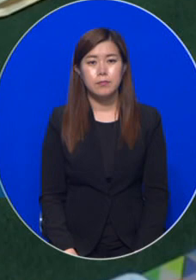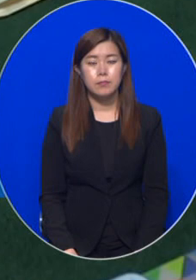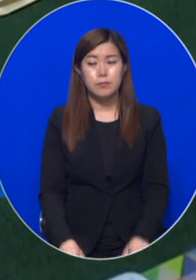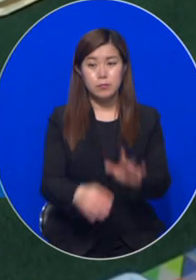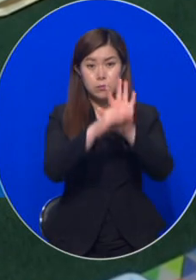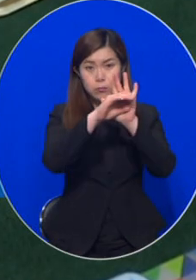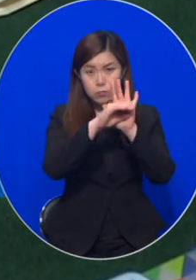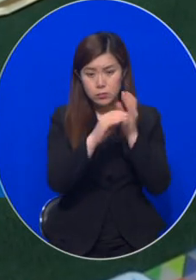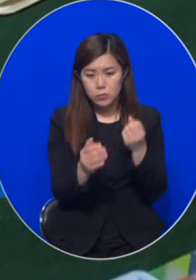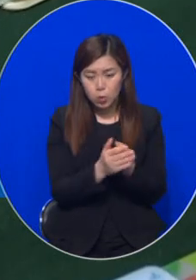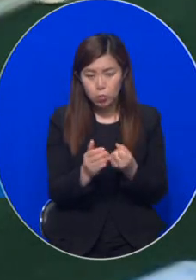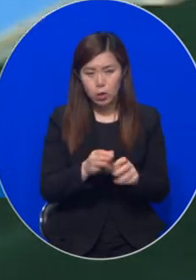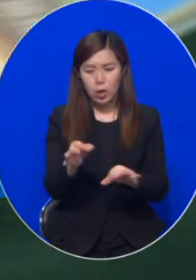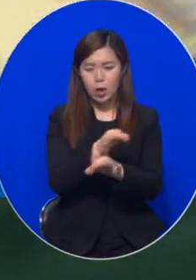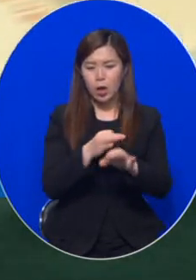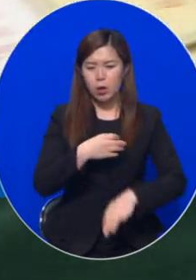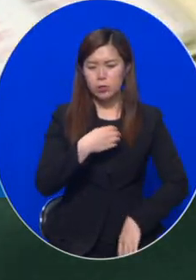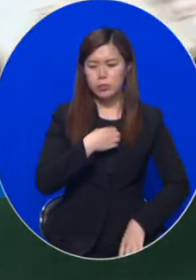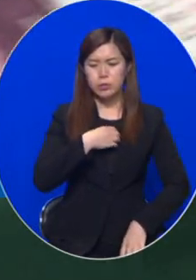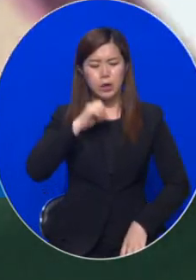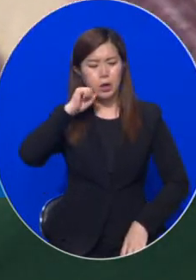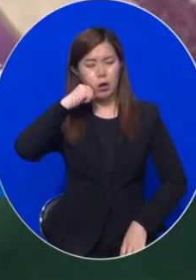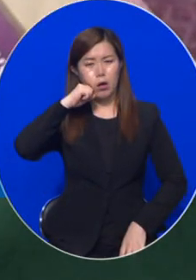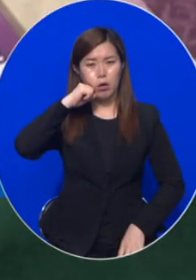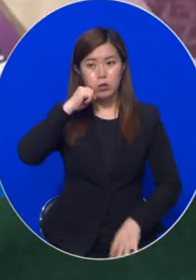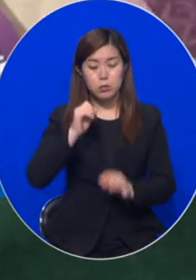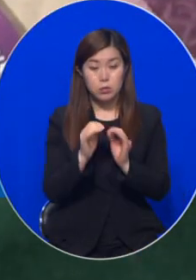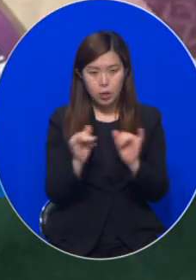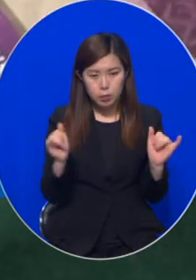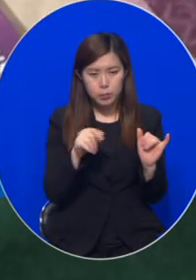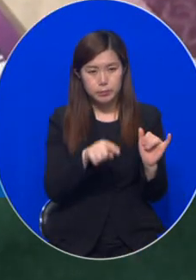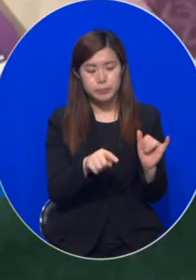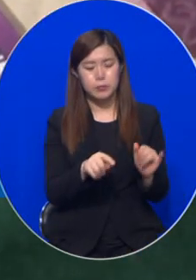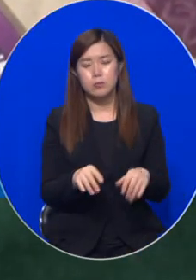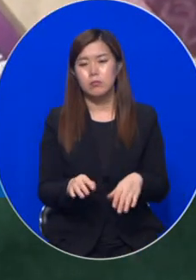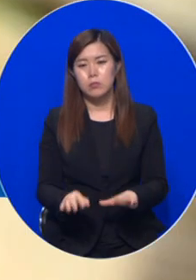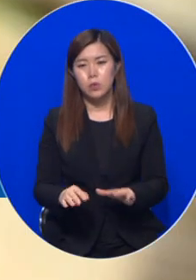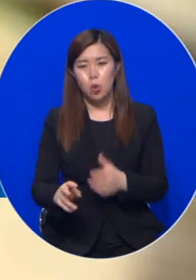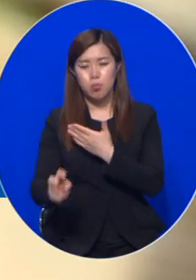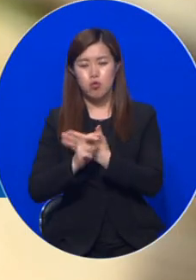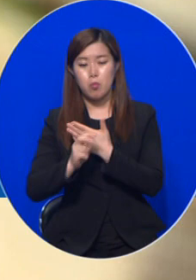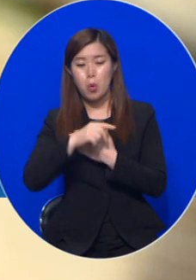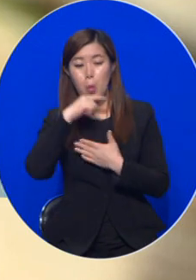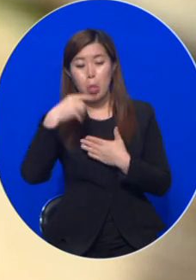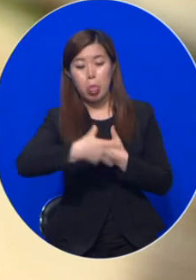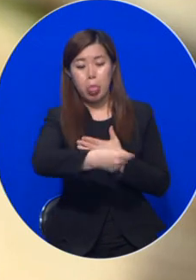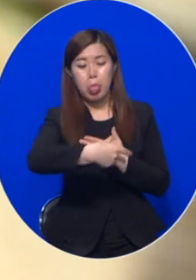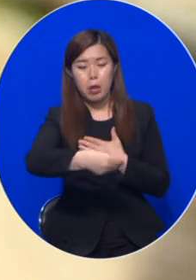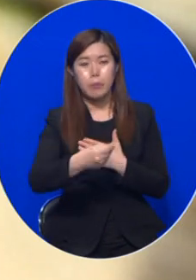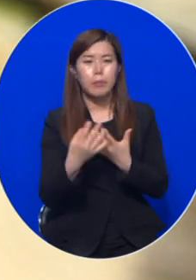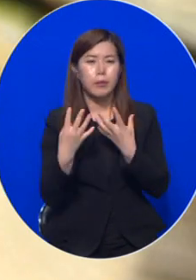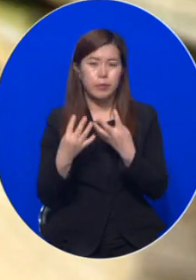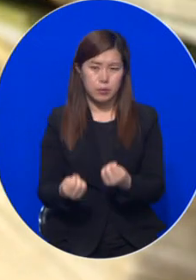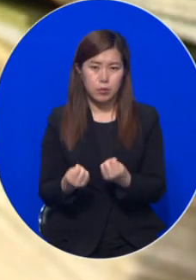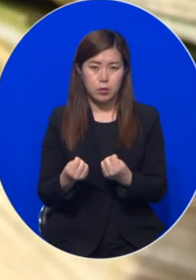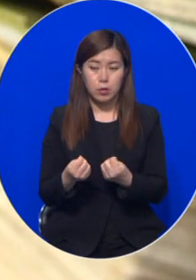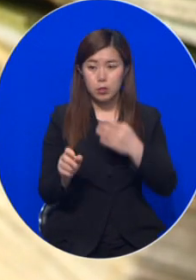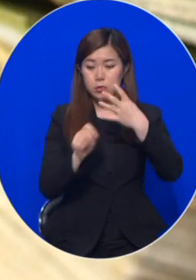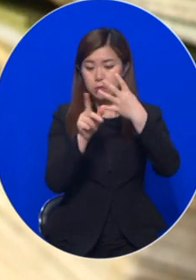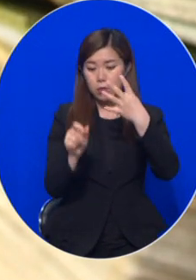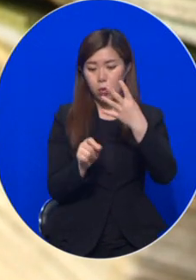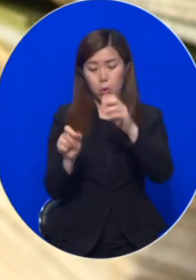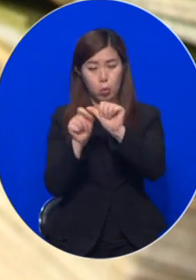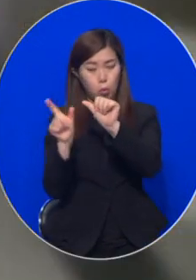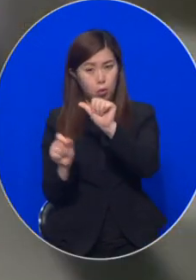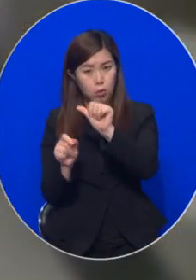코로나19 여파로 경제적 어려움에 처한 취약계층을 노린 불법 사금융이 기승을 부리고 있습니다. 올해 4월과 5월